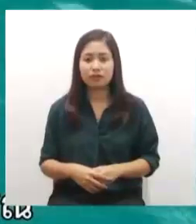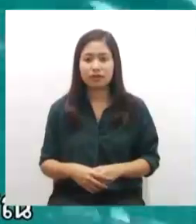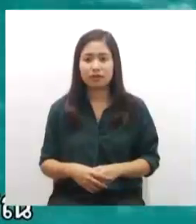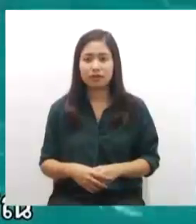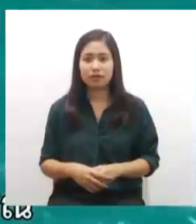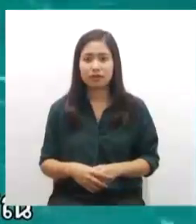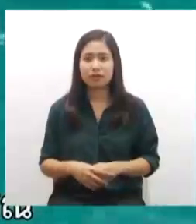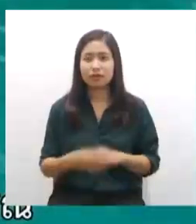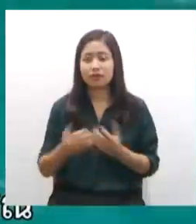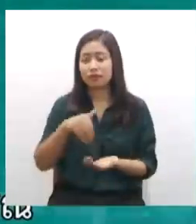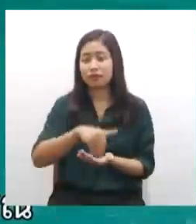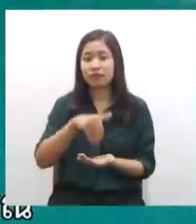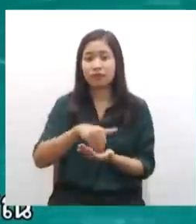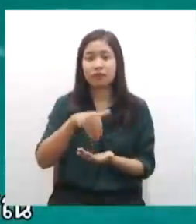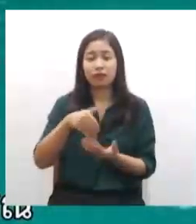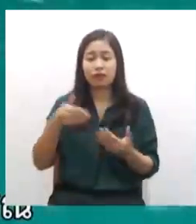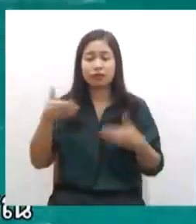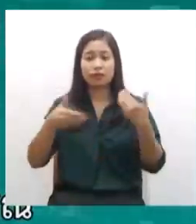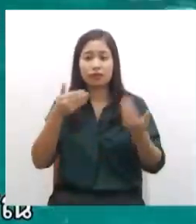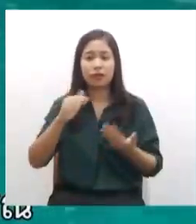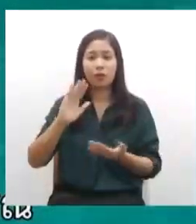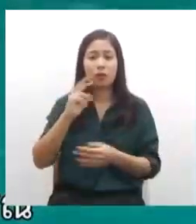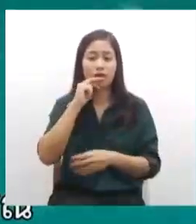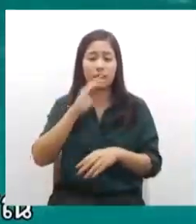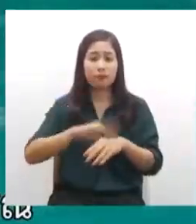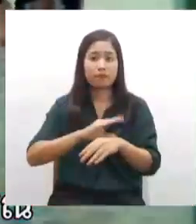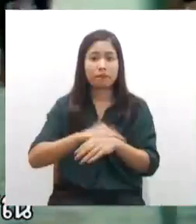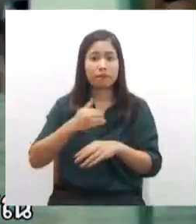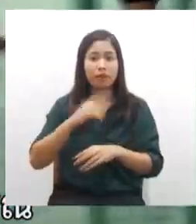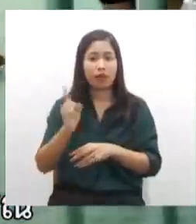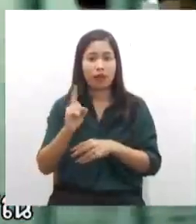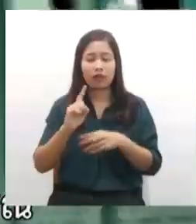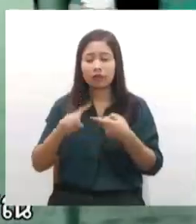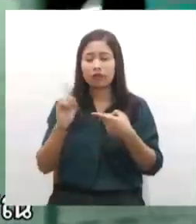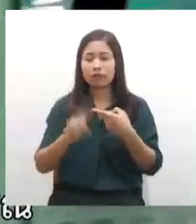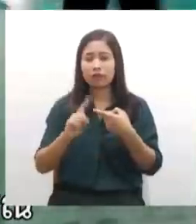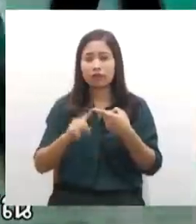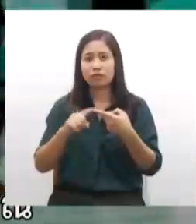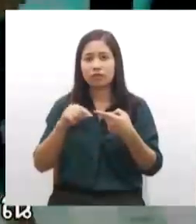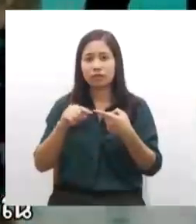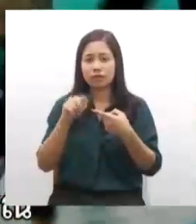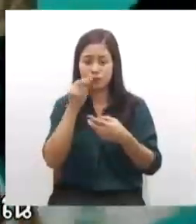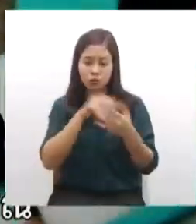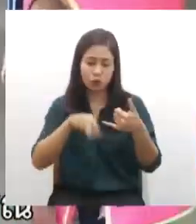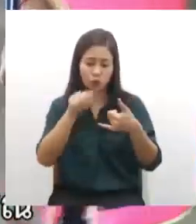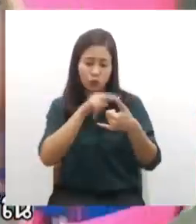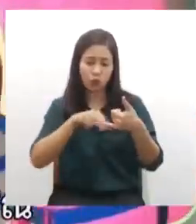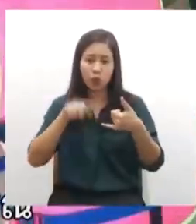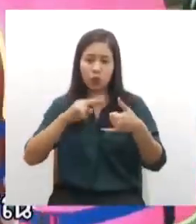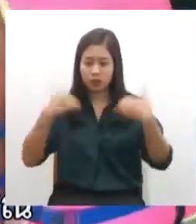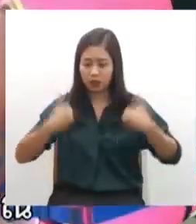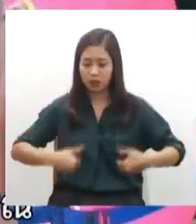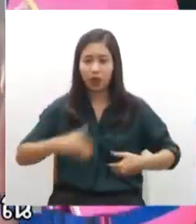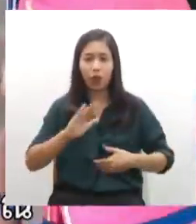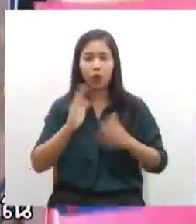หลักในการจัดกิจกรรมทาราบำบัดมีดังนี้1ตรวจดูสภาพร่างกายของนักเรียน